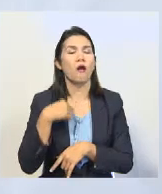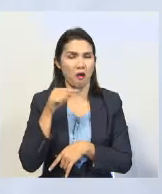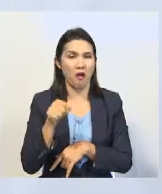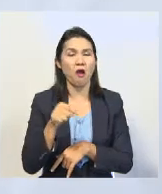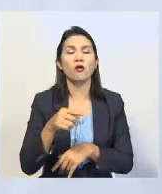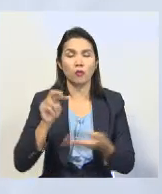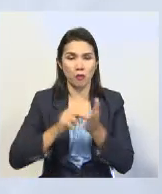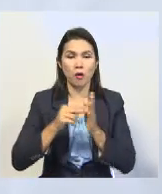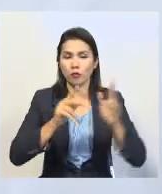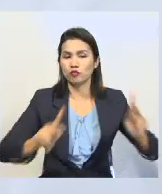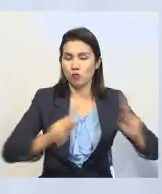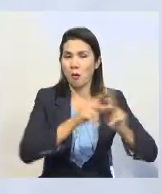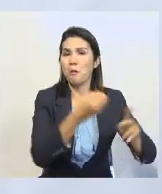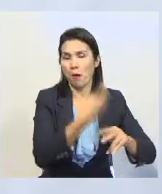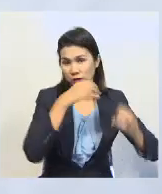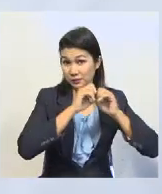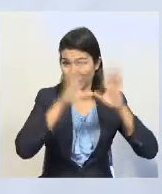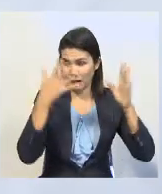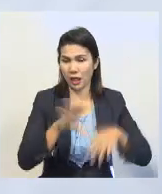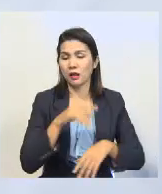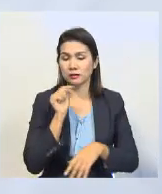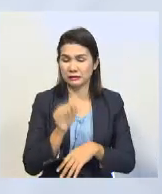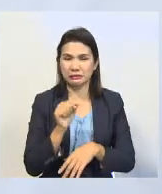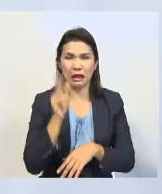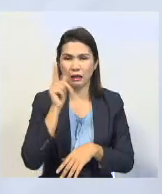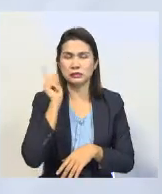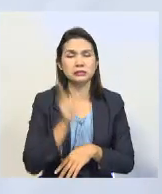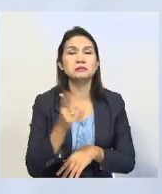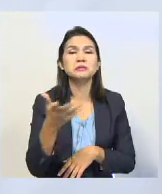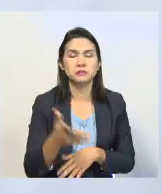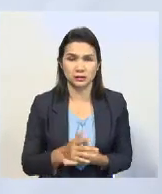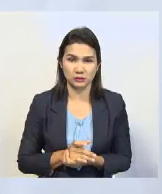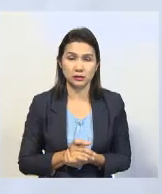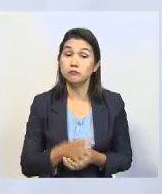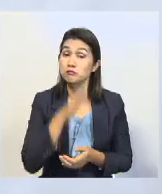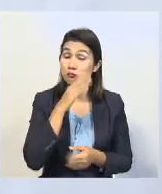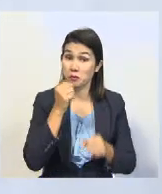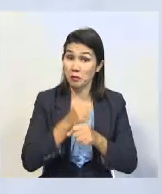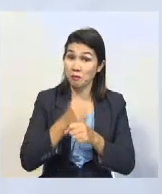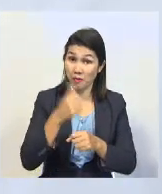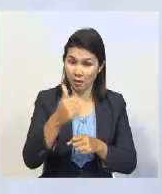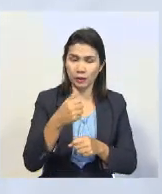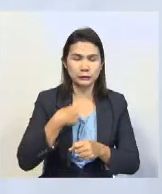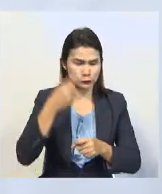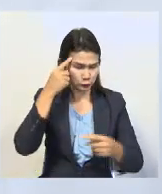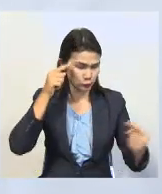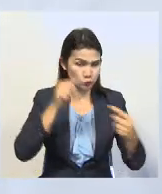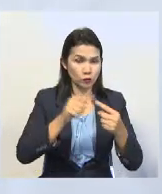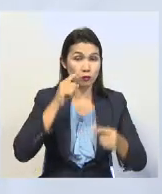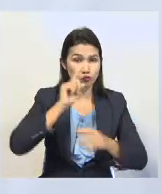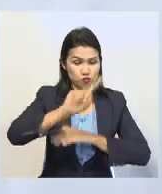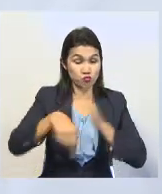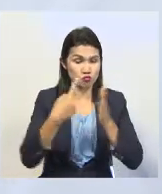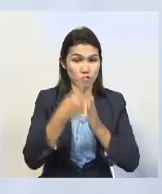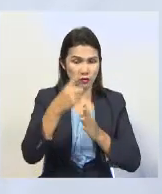าวนี้ยืนยันจากกระทรวงคนนี้แล้วในเบื้องต้นว่าไม่ใช่ข่าวจริงนะถ้าทำได้ผมตั้งเป้าไว้ว่าทำได้ภายใน1ชั่วโมงเนี่ยผ